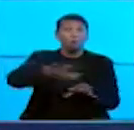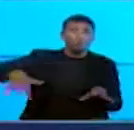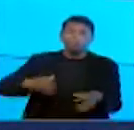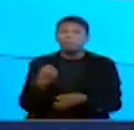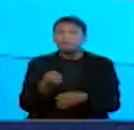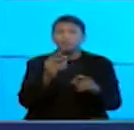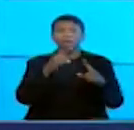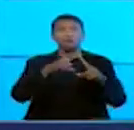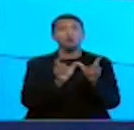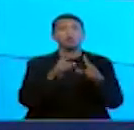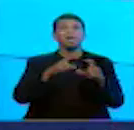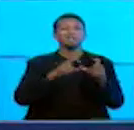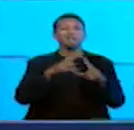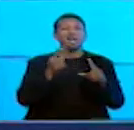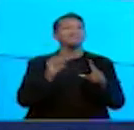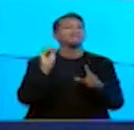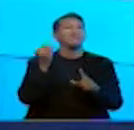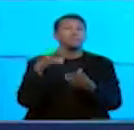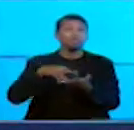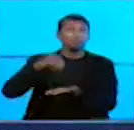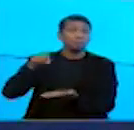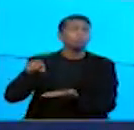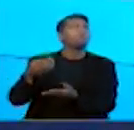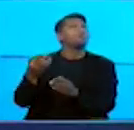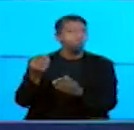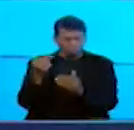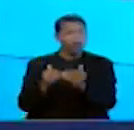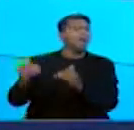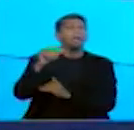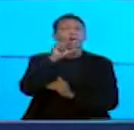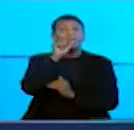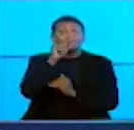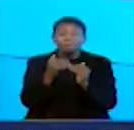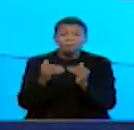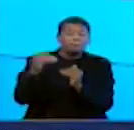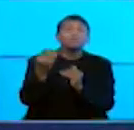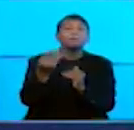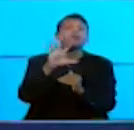Pasar Rawasari, Jakarta Pusat, kenaikan harga ayam potong berkisar Rp5.000.